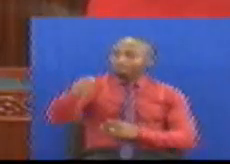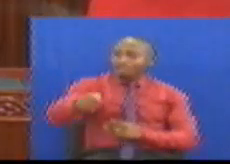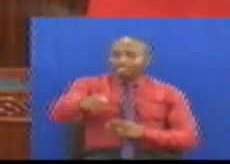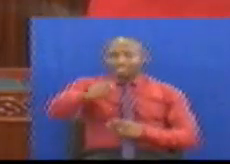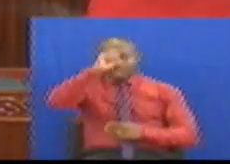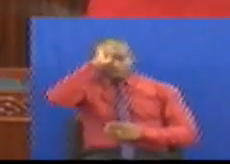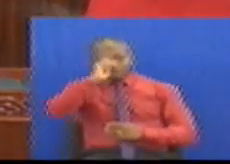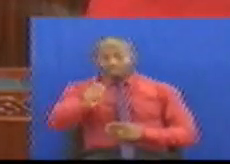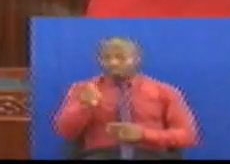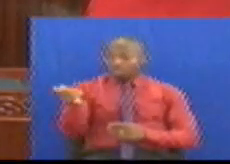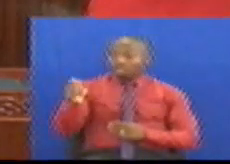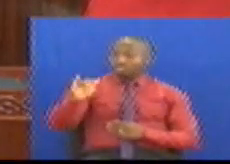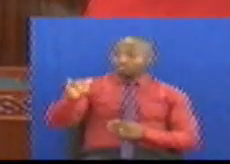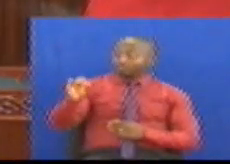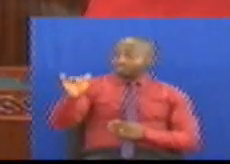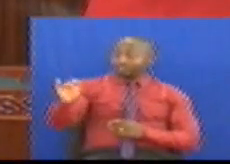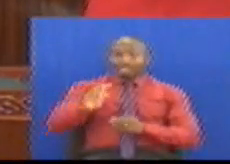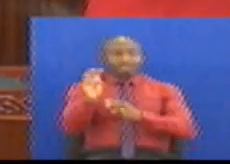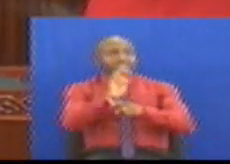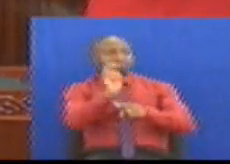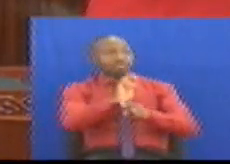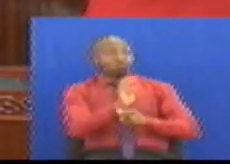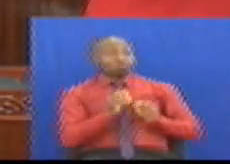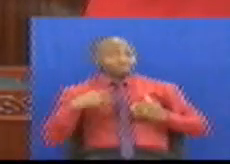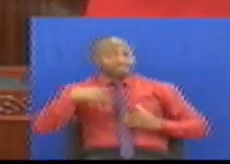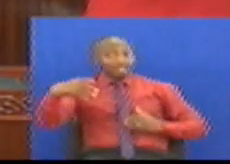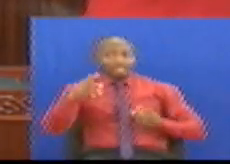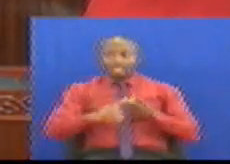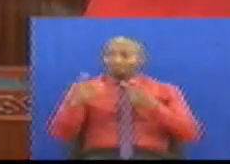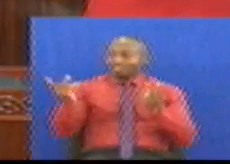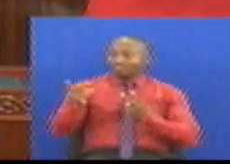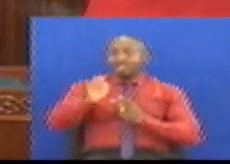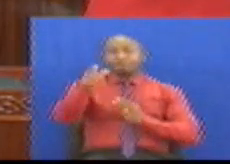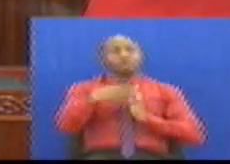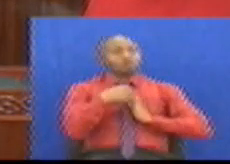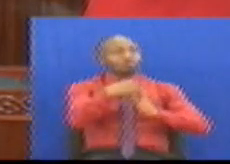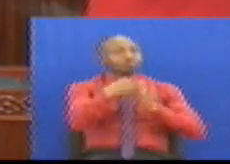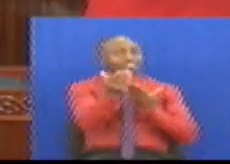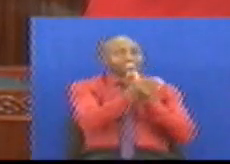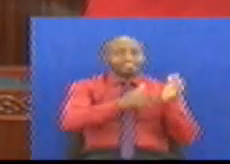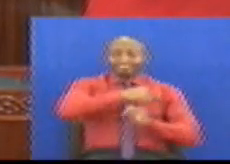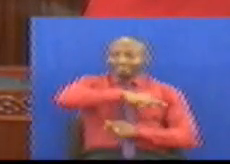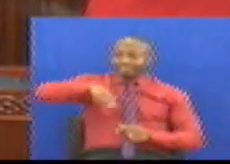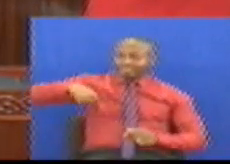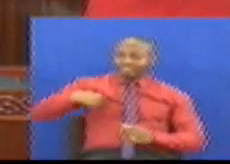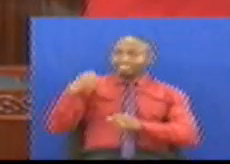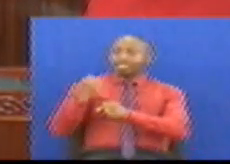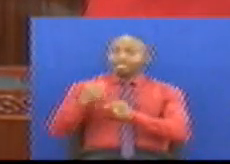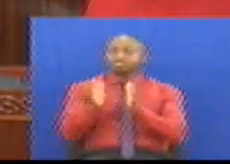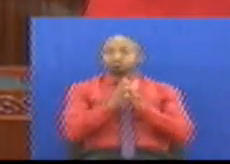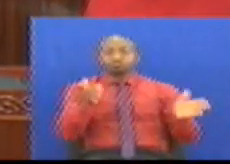rais ambaye ndiye anasimamia moja kwa moja wizara hii, lakini pia ambaye anatuongoza kwenye nchi yetu kwa kazi kubwa na nzuri ambayo anaifanya ndani ya nchi